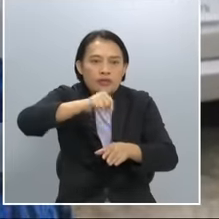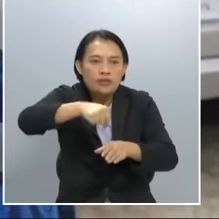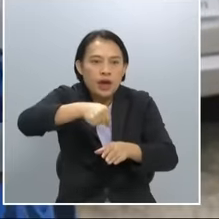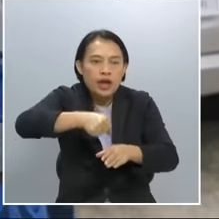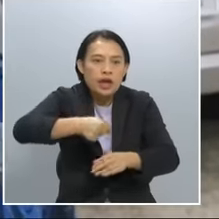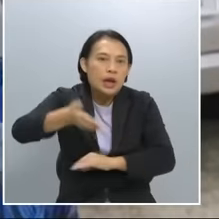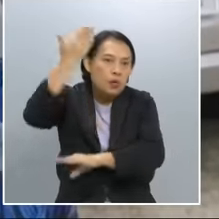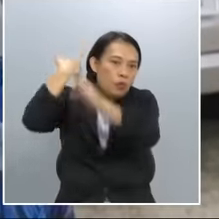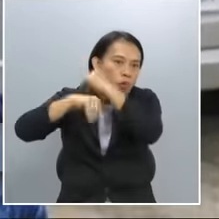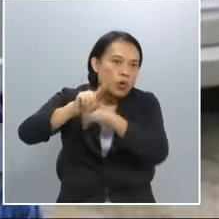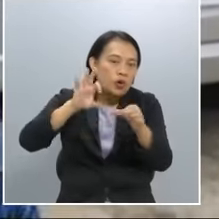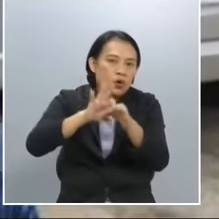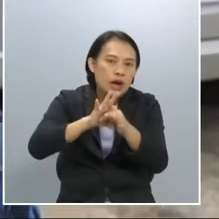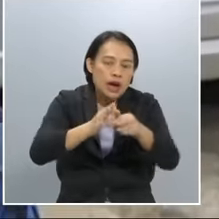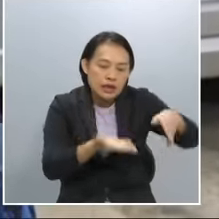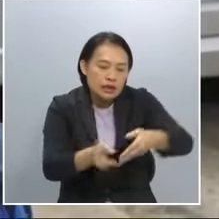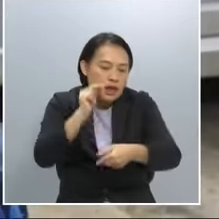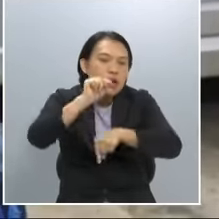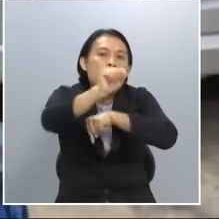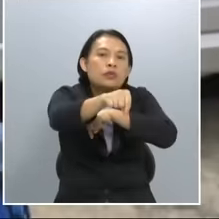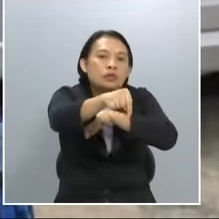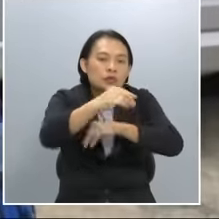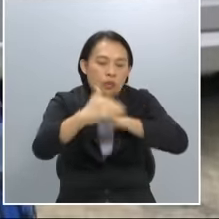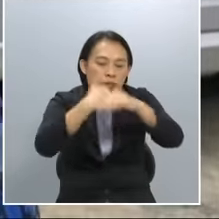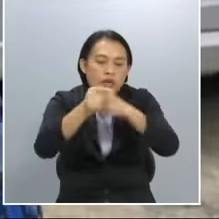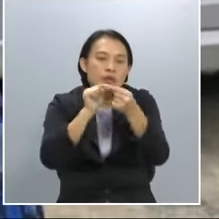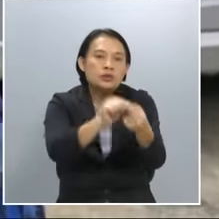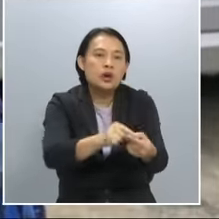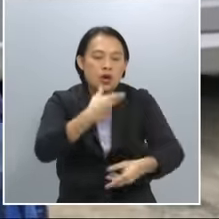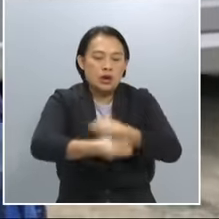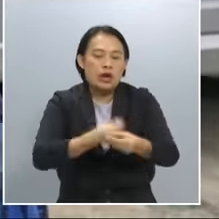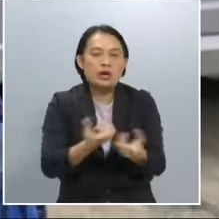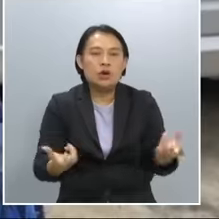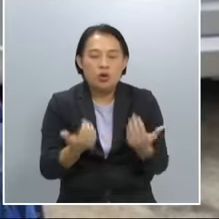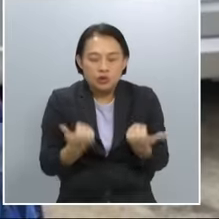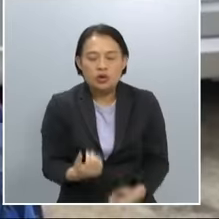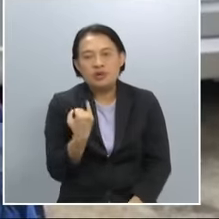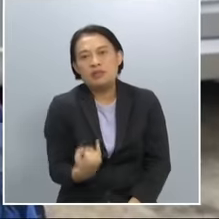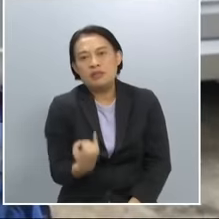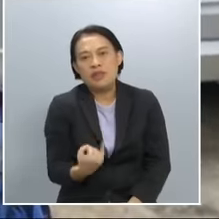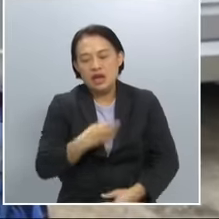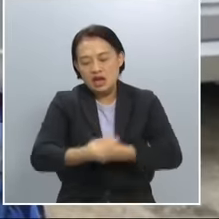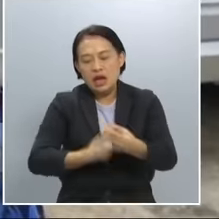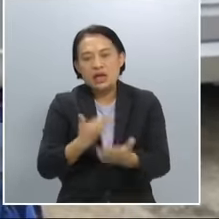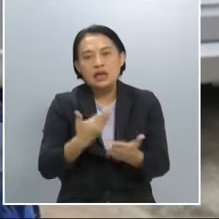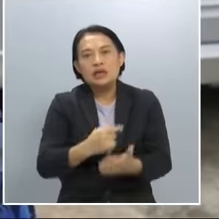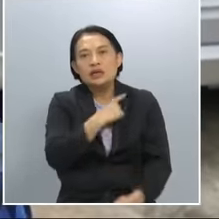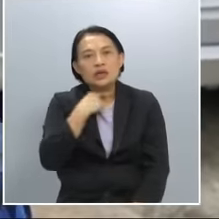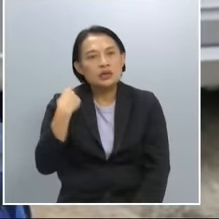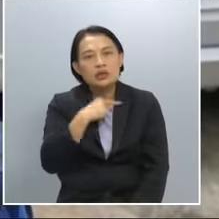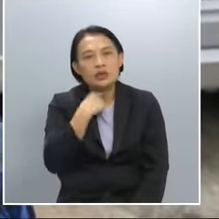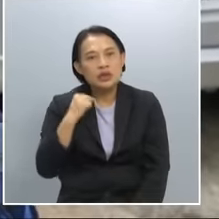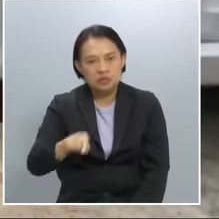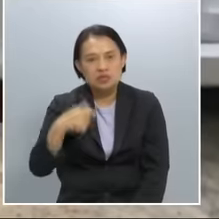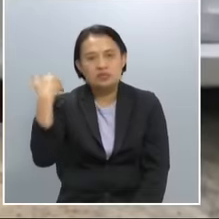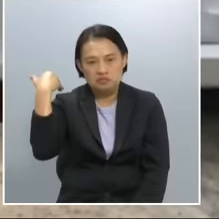องฝั่งอนุนะคะที่เอาไปต่อทุนเพราะตอนนี้ขายของตอนนี้แย่มากค่ะขายช่วงนี้ขาดทุนหลายนาน